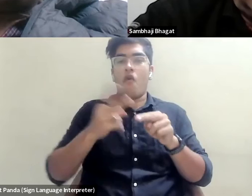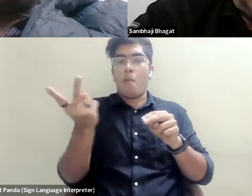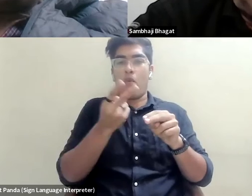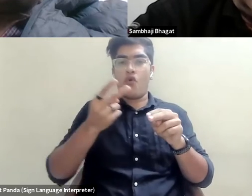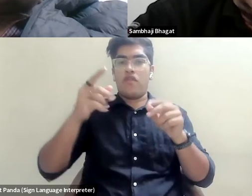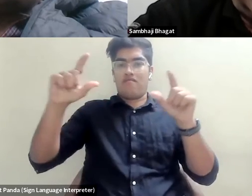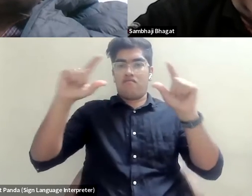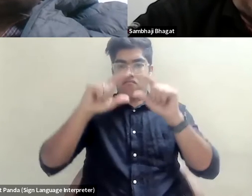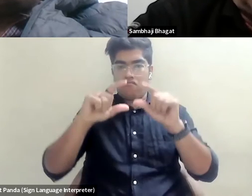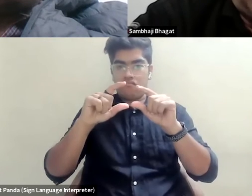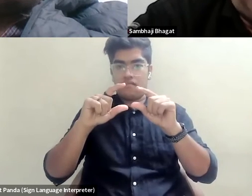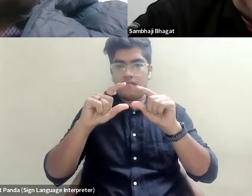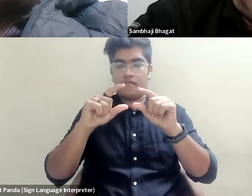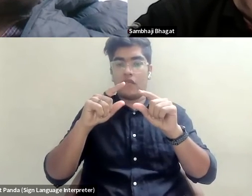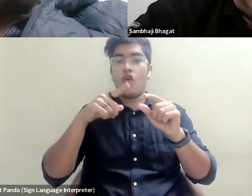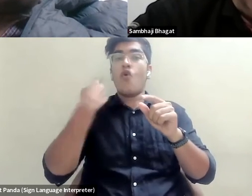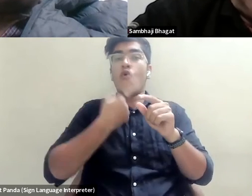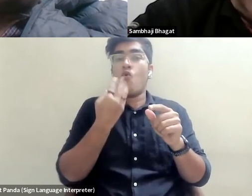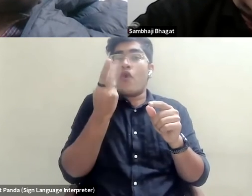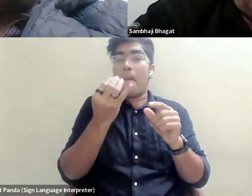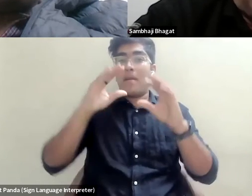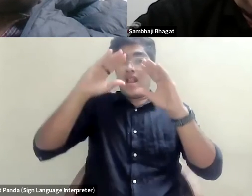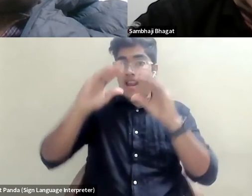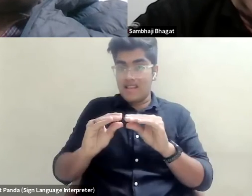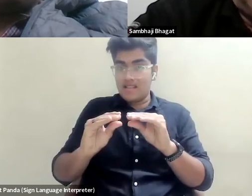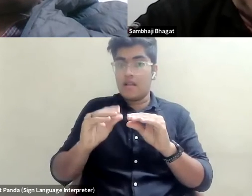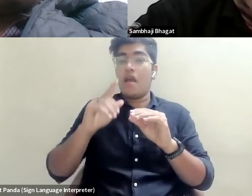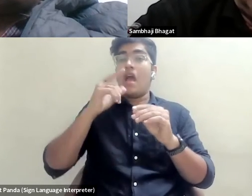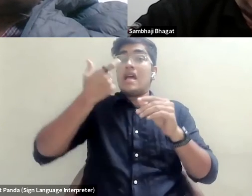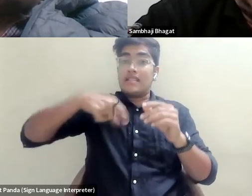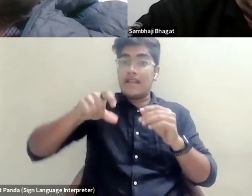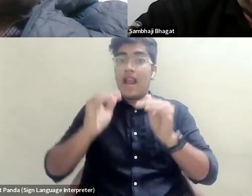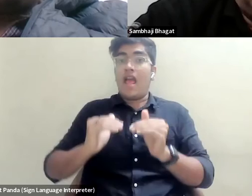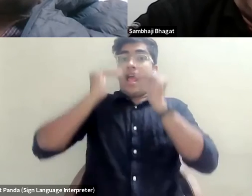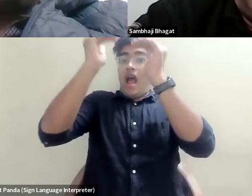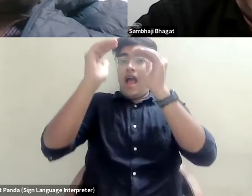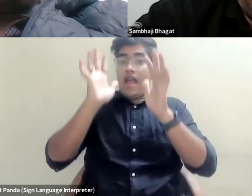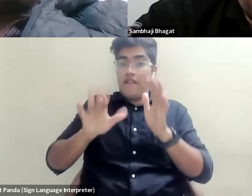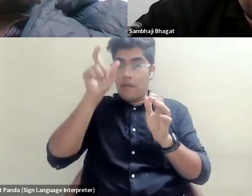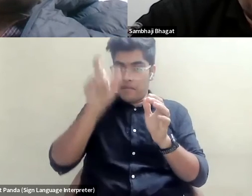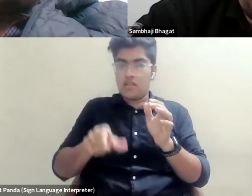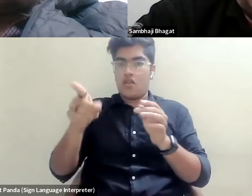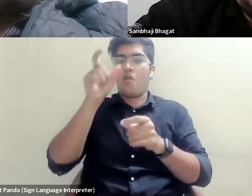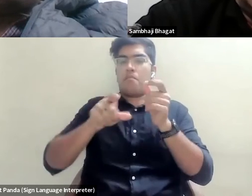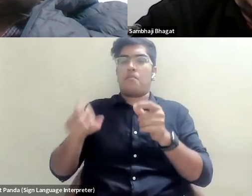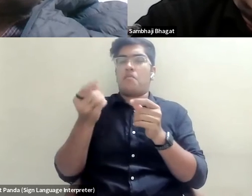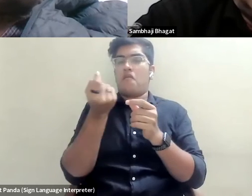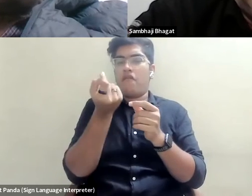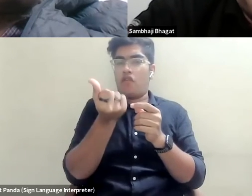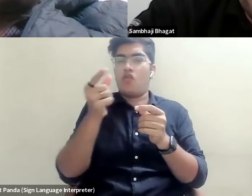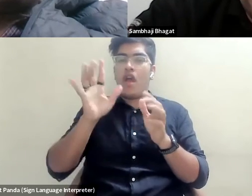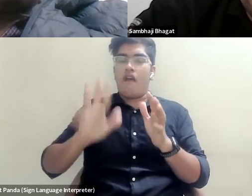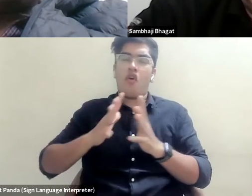तो जिनकी संख्या बहुत कम है लेकिन अपर कास्ट है, ऊपर के साइड में बहुत कम लोग हैं, वो लोगों के पास में सबसे